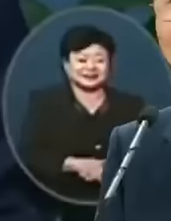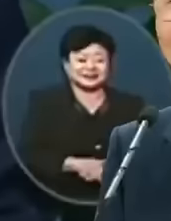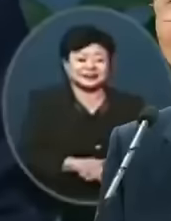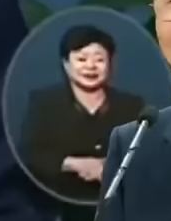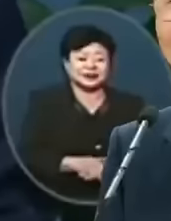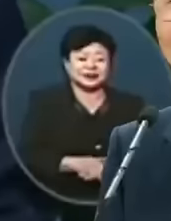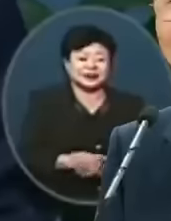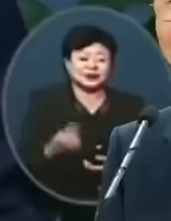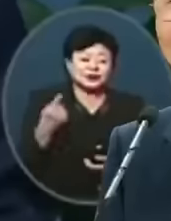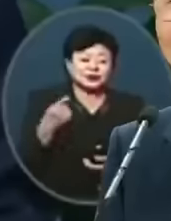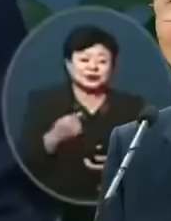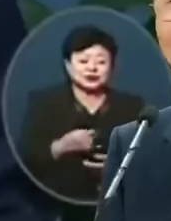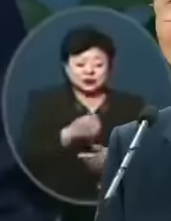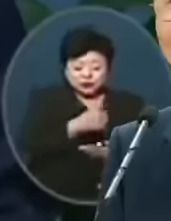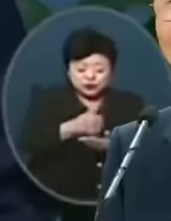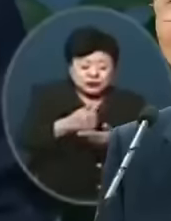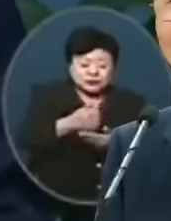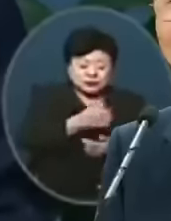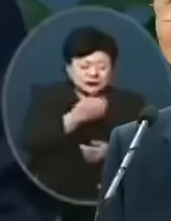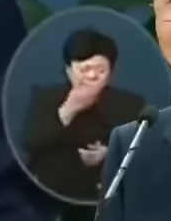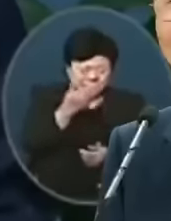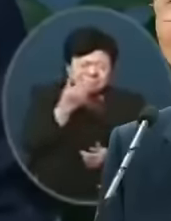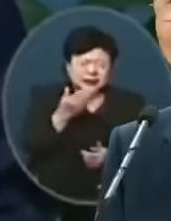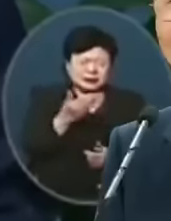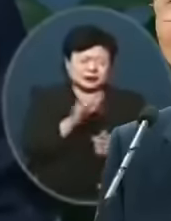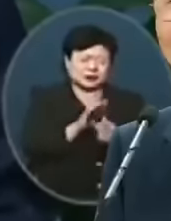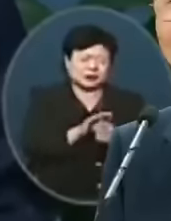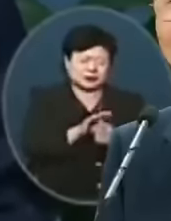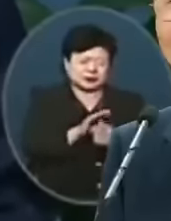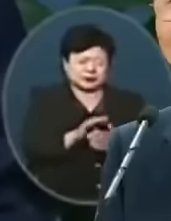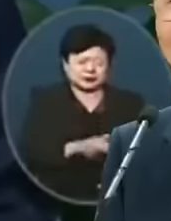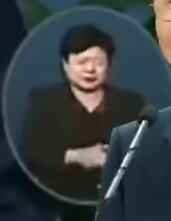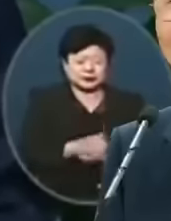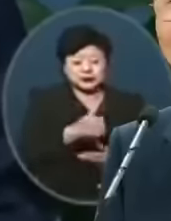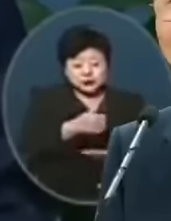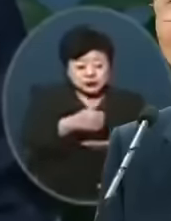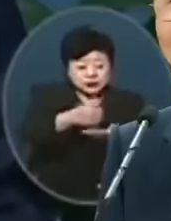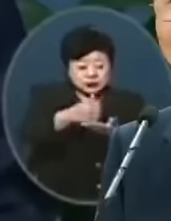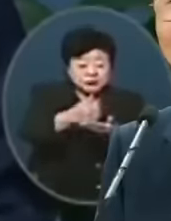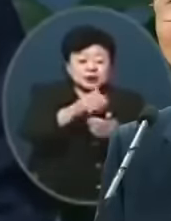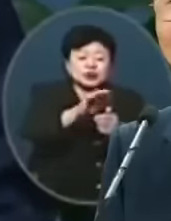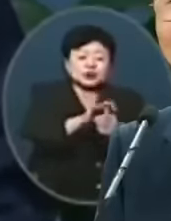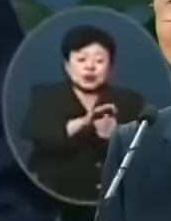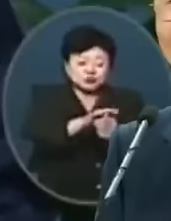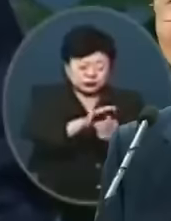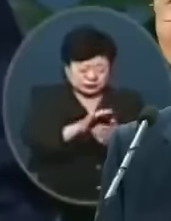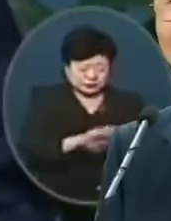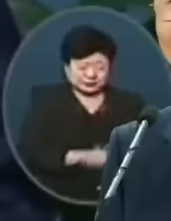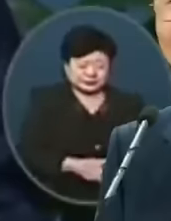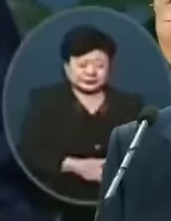뒷감당은 주님께서 해주시는 것입니다. 주님께서 도와주시는 것입니다.